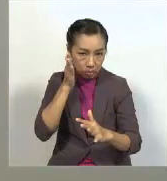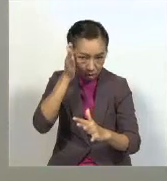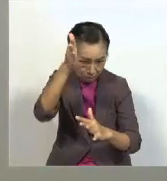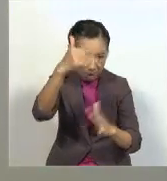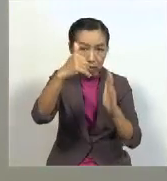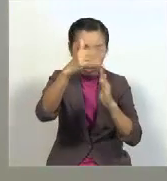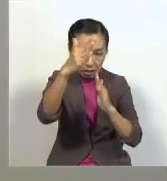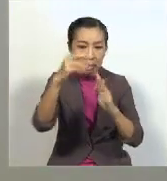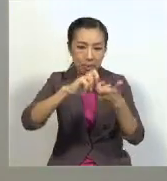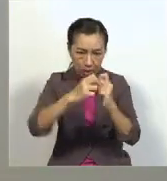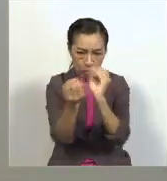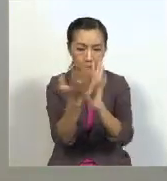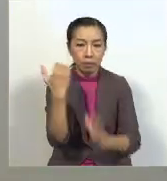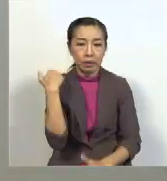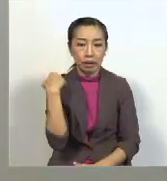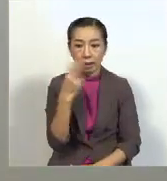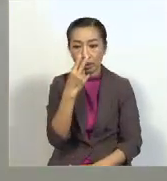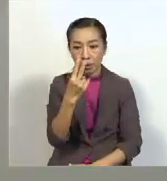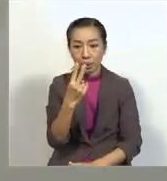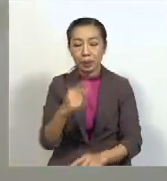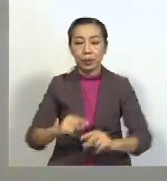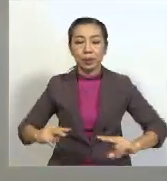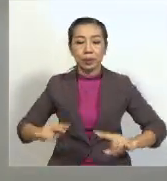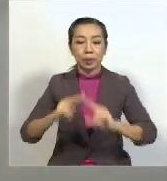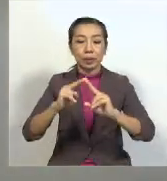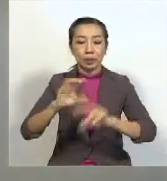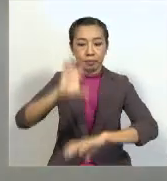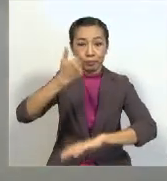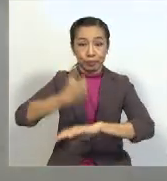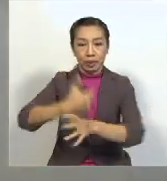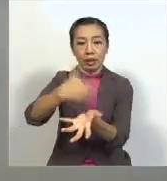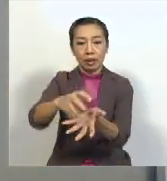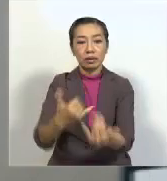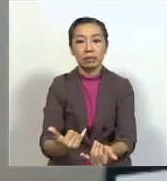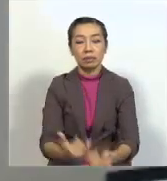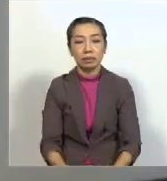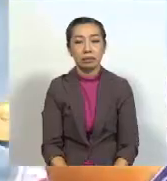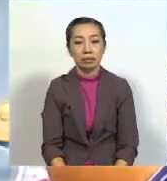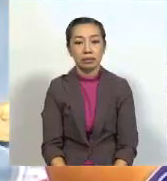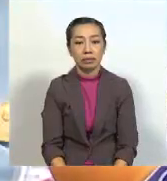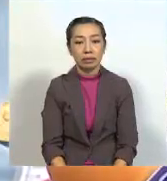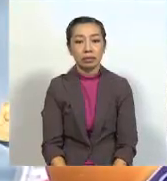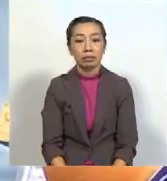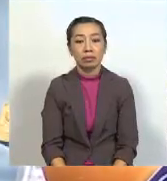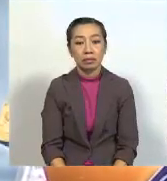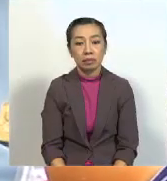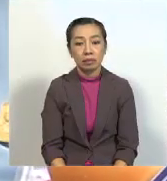กระทบเกิดขึ้นนะคะไปฟังประเด็นนี้จากท่านรัฐมนตรีว่าการกระทรวงมหาดไทยค่ะ ถ้าสูงก